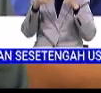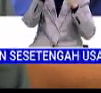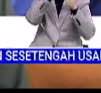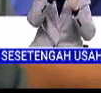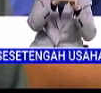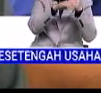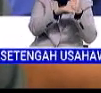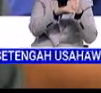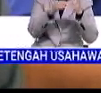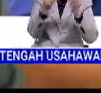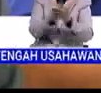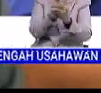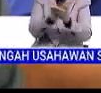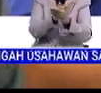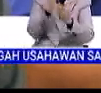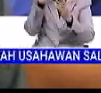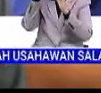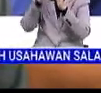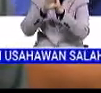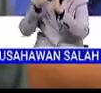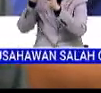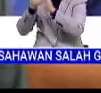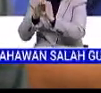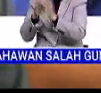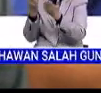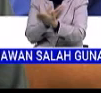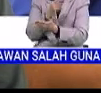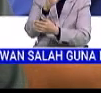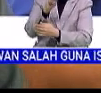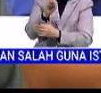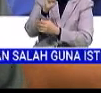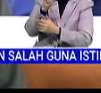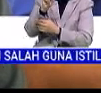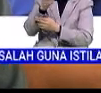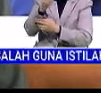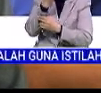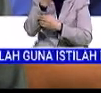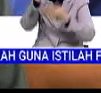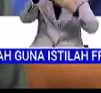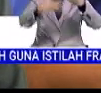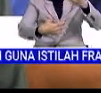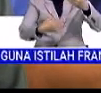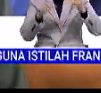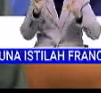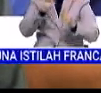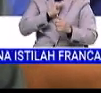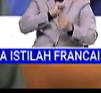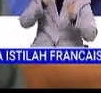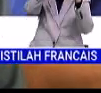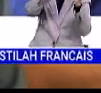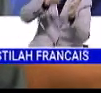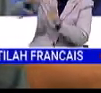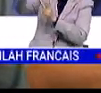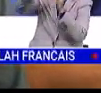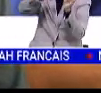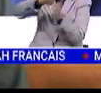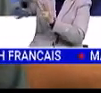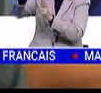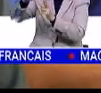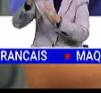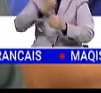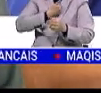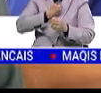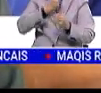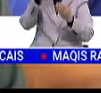terbaru ataupun ada gambar-gambar terbaru menu mereka, mereka boleh upload sendiri dan mereka boleh letak ke harga